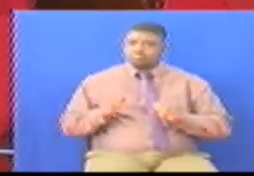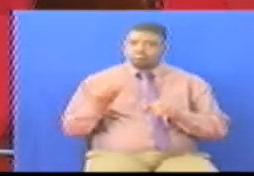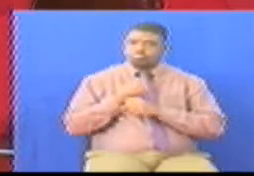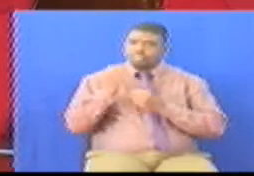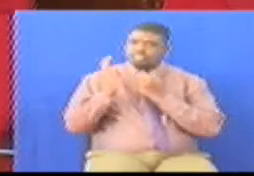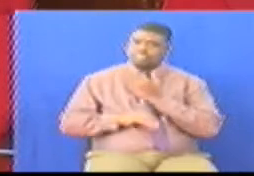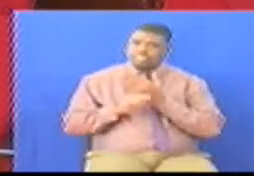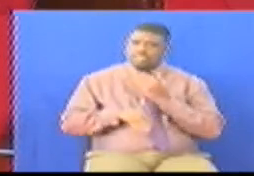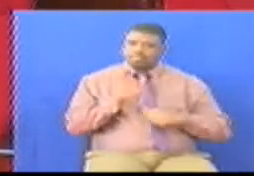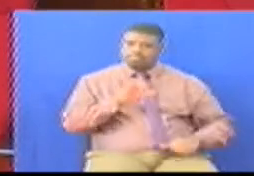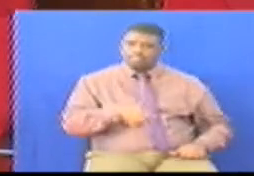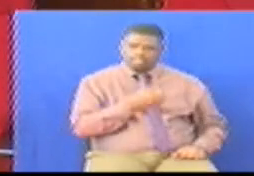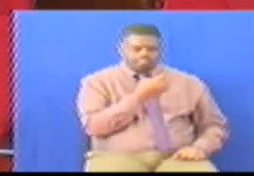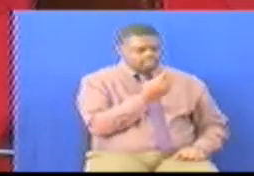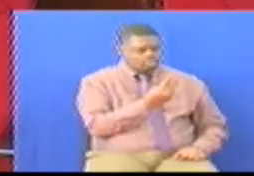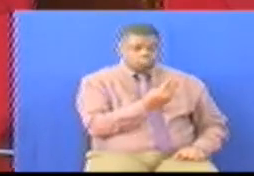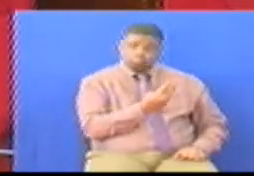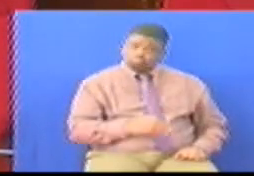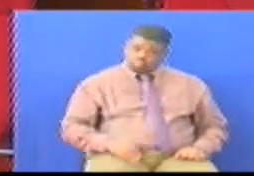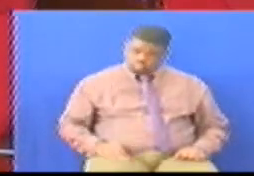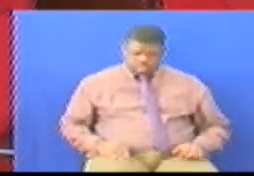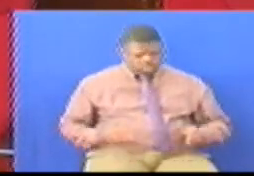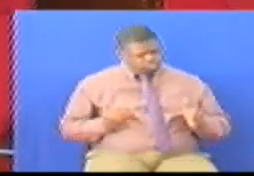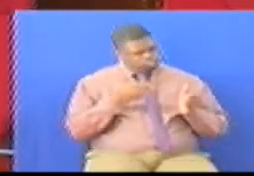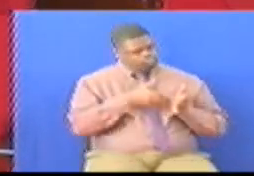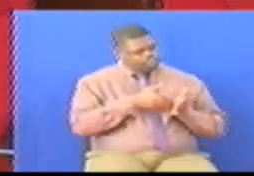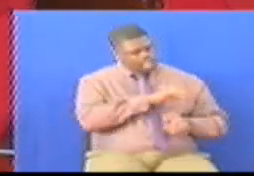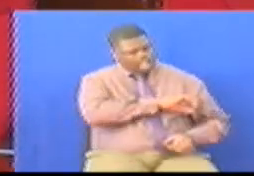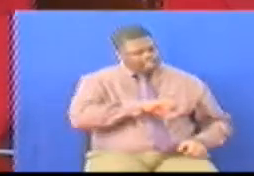kipindi cha miaka mitatu mfululizo.